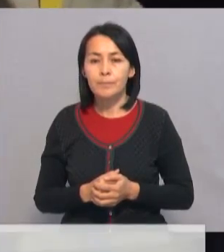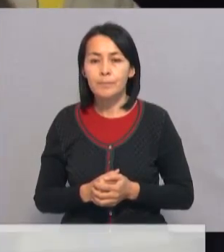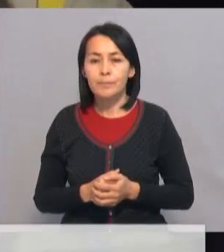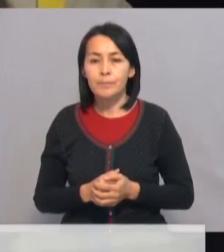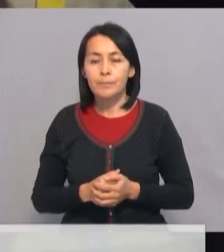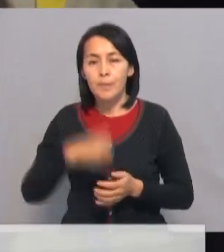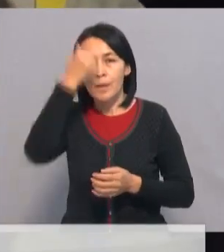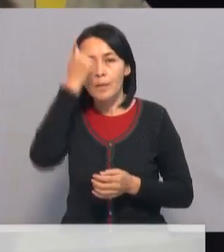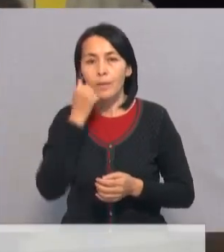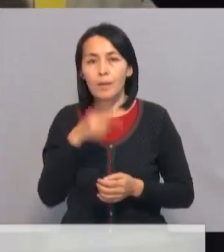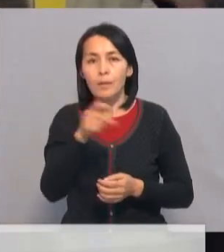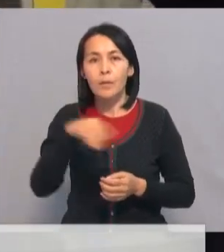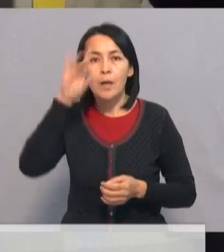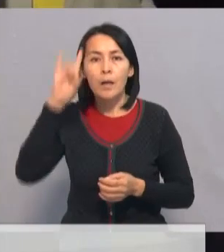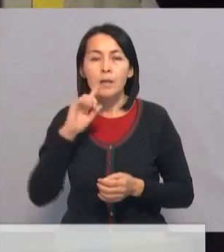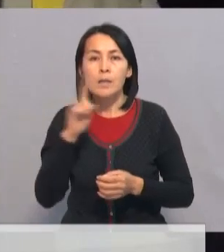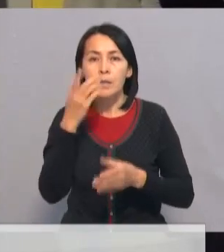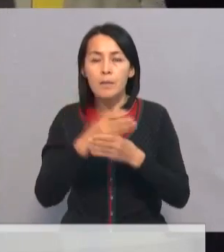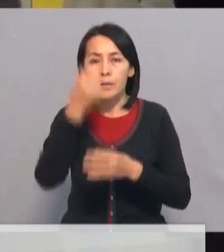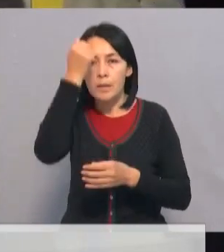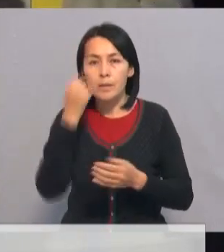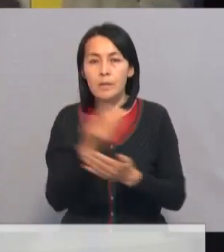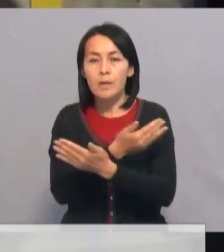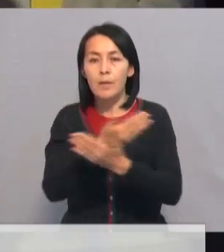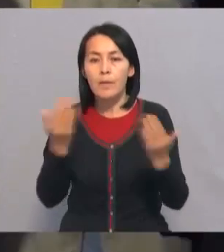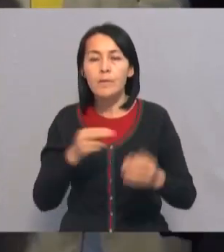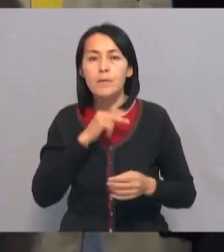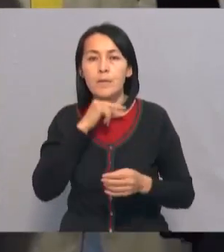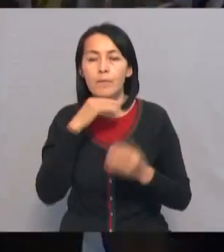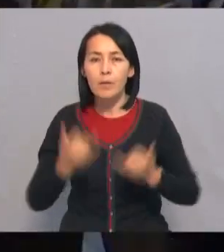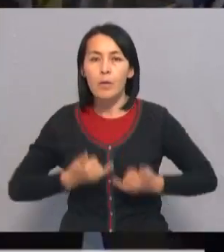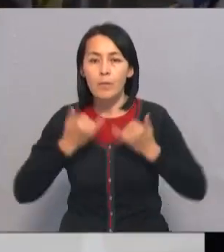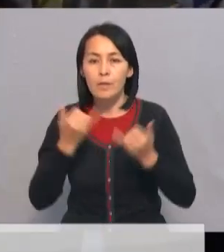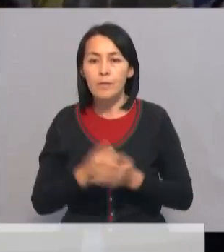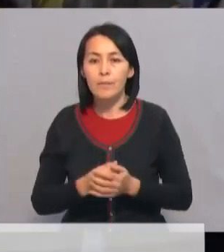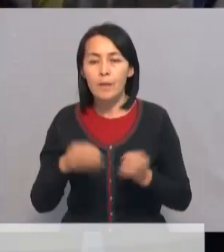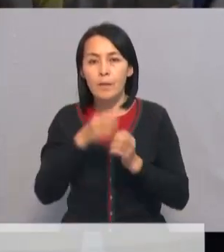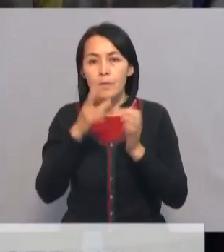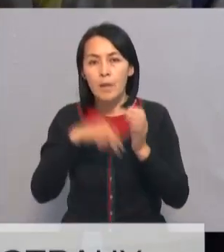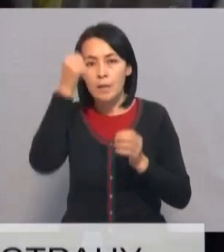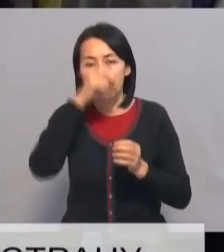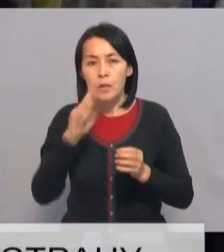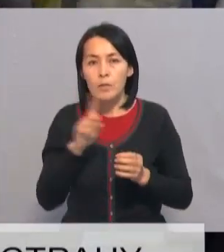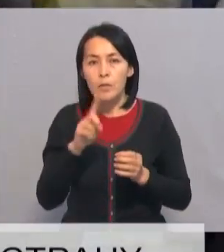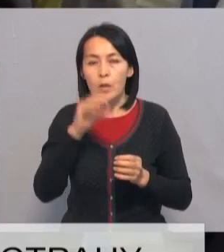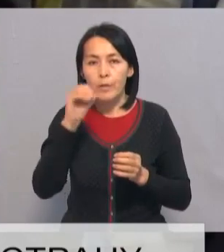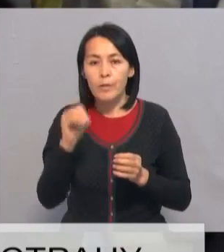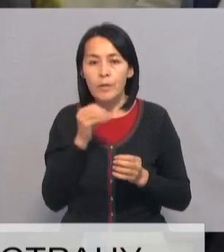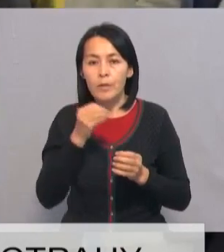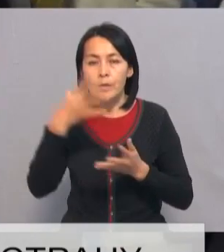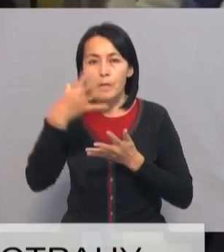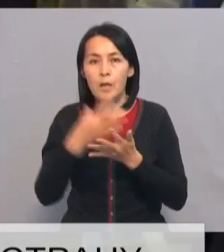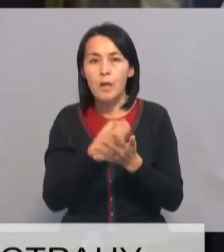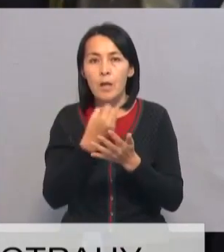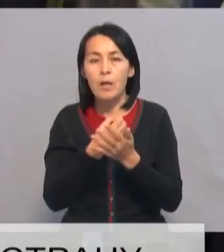Мы благодарны народу Казахстана за поддержку. Спасибо вам за оказанное внимание и уважение. 18-летняя Зухра Ирназарова